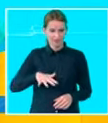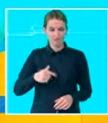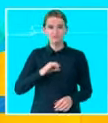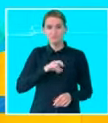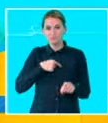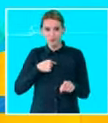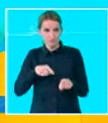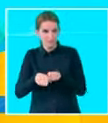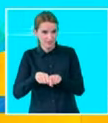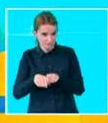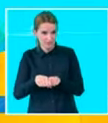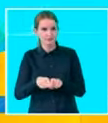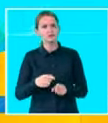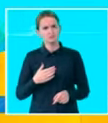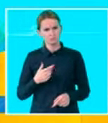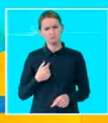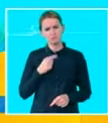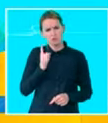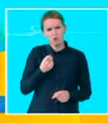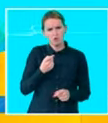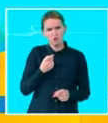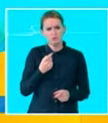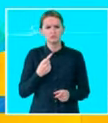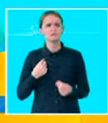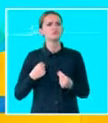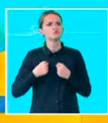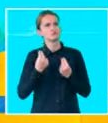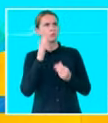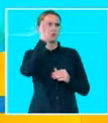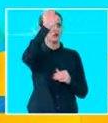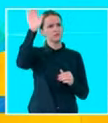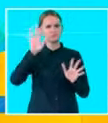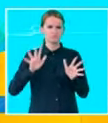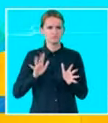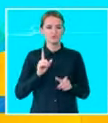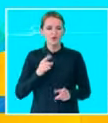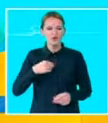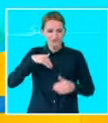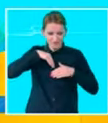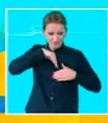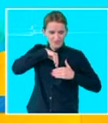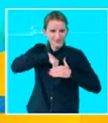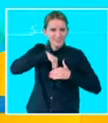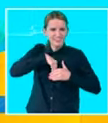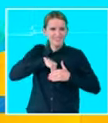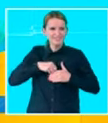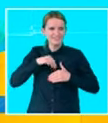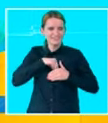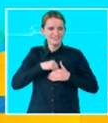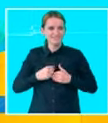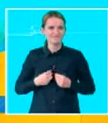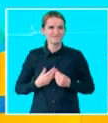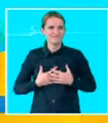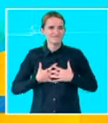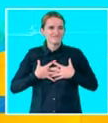и моите устои. Но има нещо, което си носим в сърцата и то, да, да, то се казва